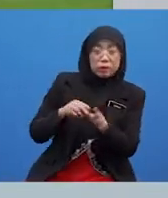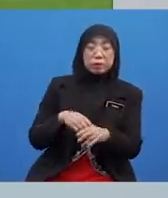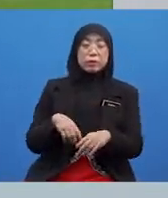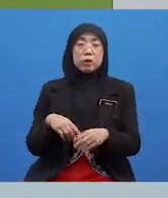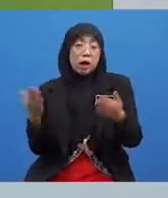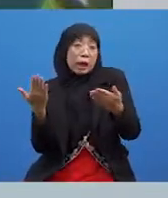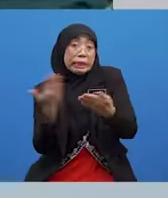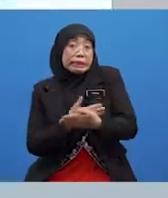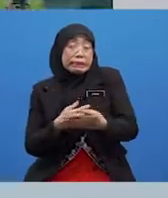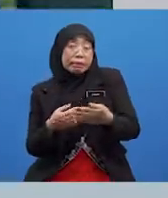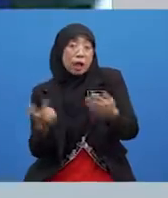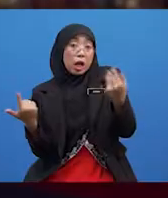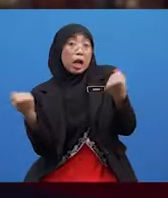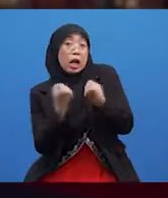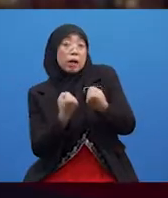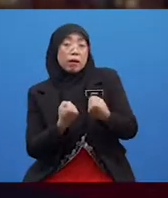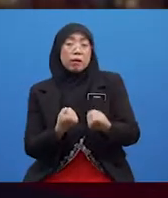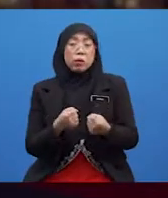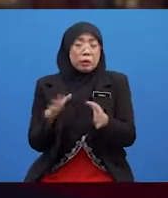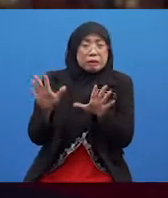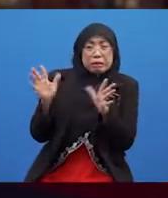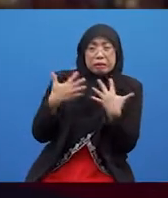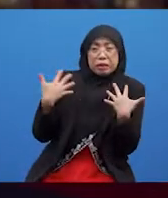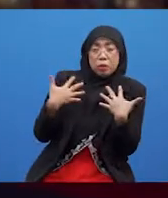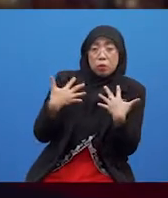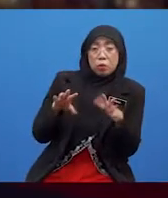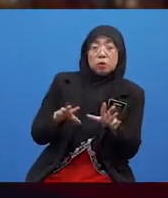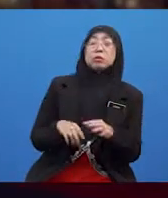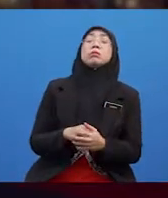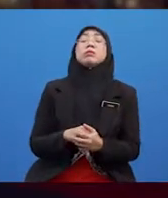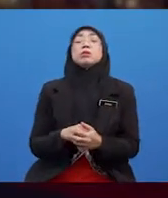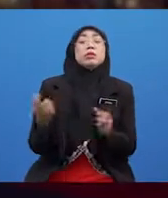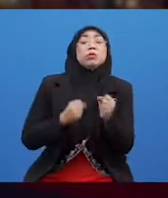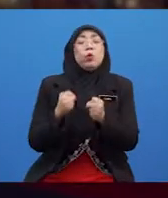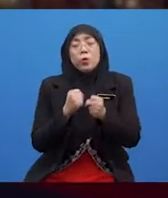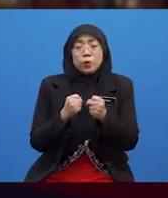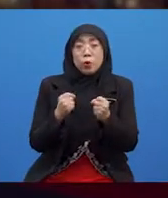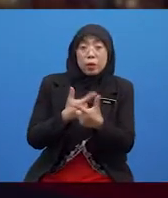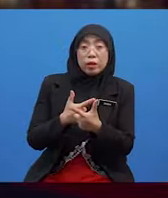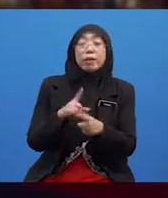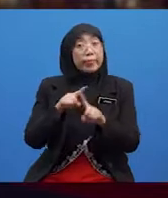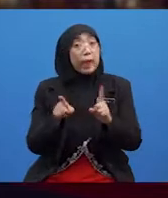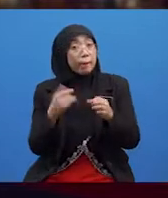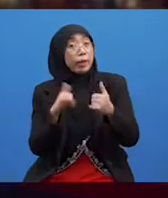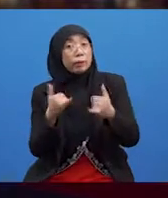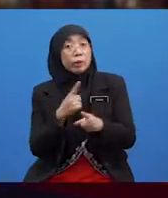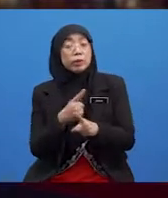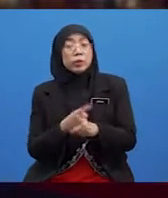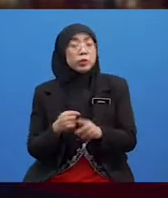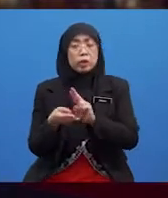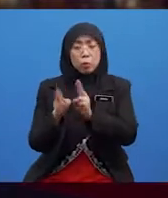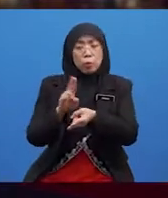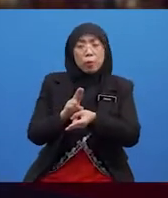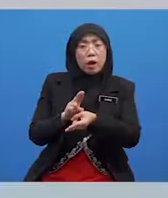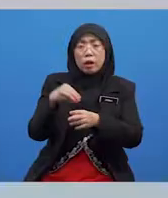daripada situasi ditackle untuk mengelakkan berlakunya kecederaan. Dalam aspek